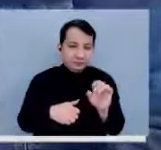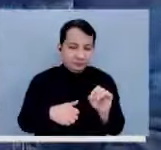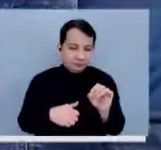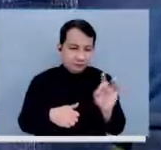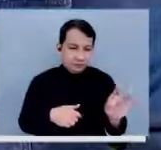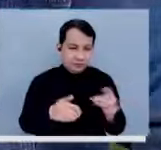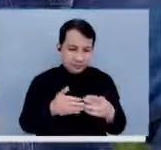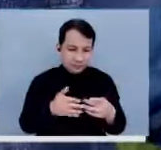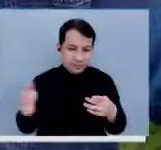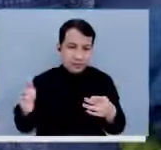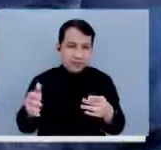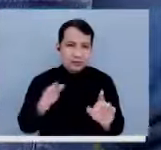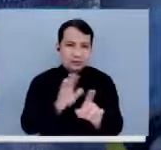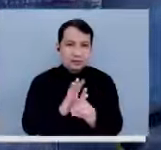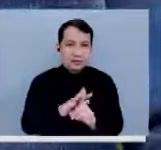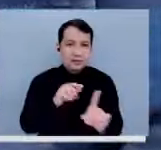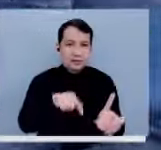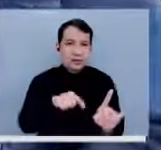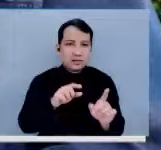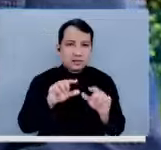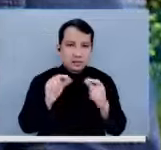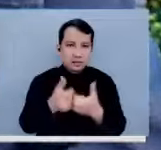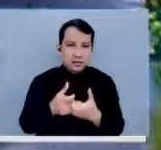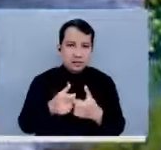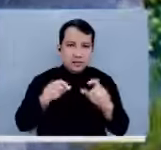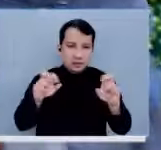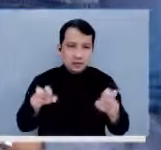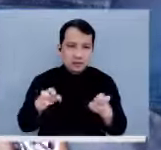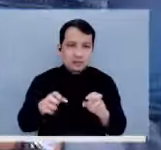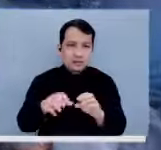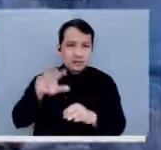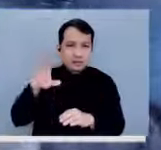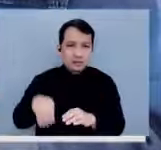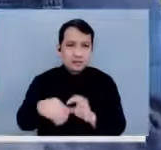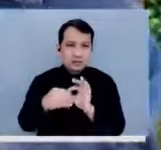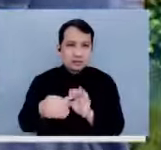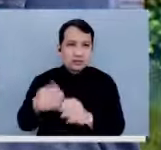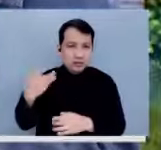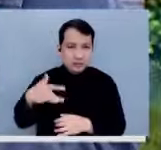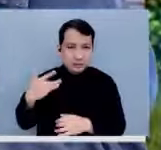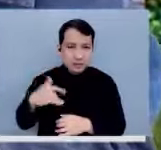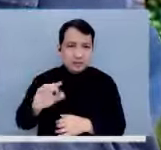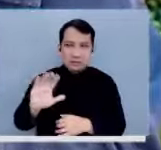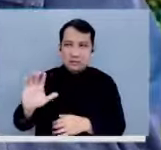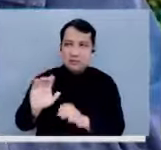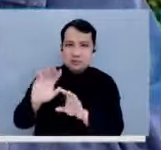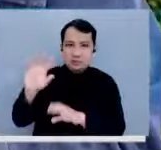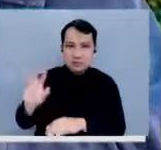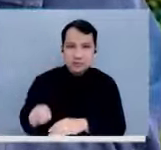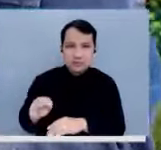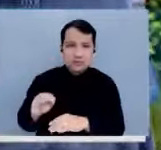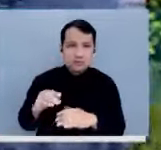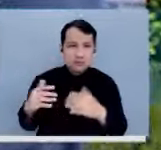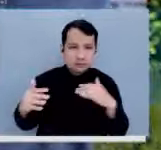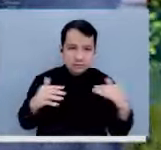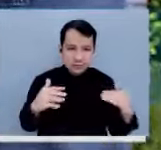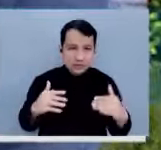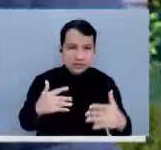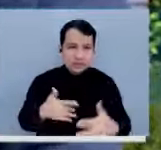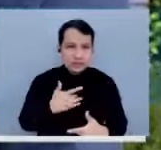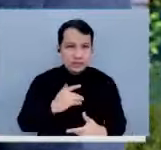na ngang nakilala ang kanilang banda. Very distinct kasi ang kanilang style na talagang nakakapagpasabay sa mga tao. Di ba?